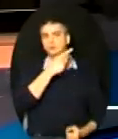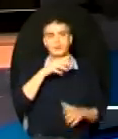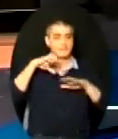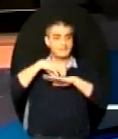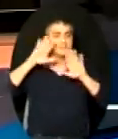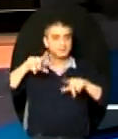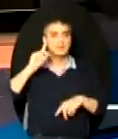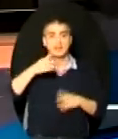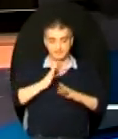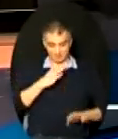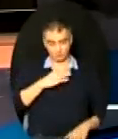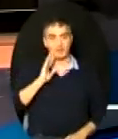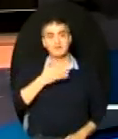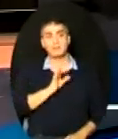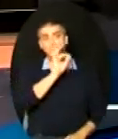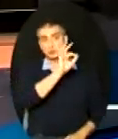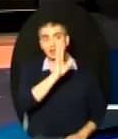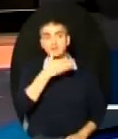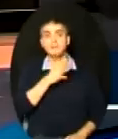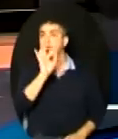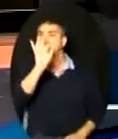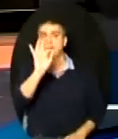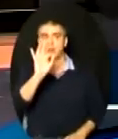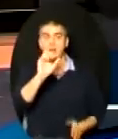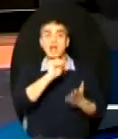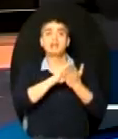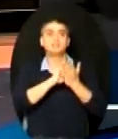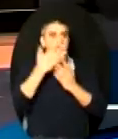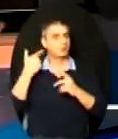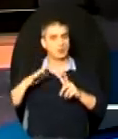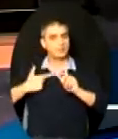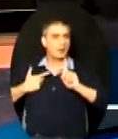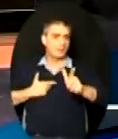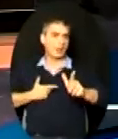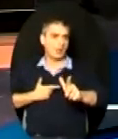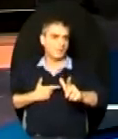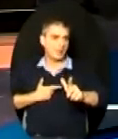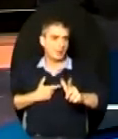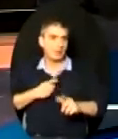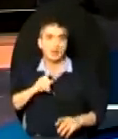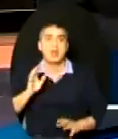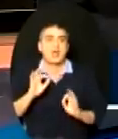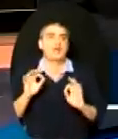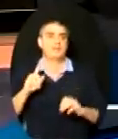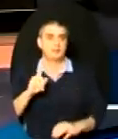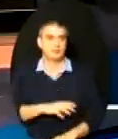מסגד, גם הבן שלי, גם הבן שלך, וגם הבן שלך, חס ושלום, היו יוצאים למלחמה. אגב, הסכנה לא חלפה,